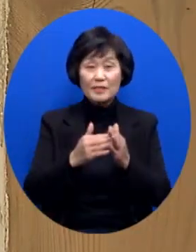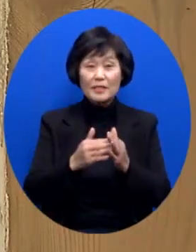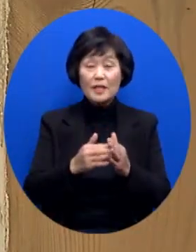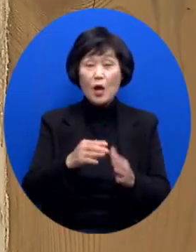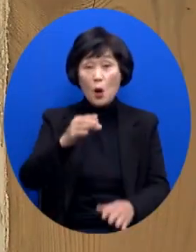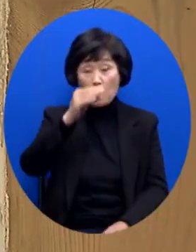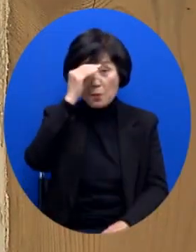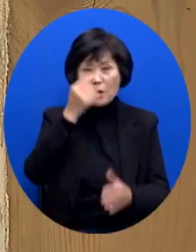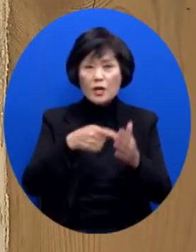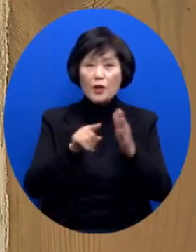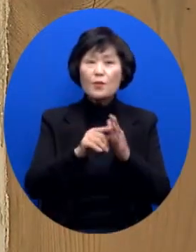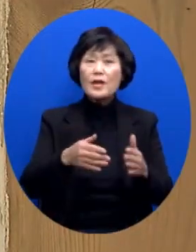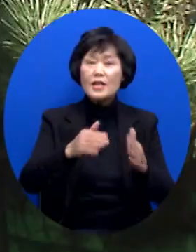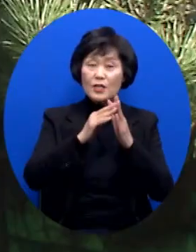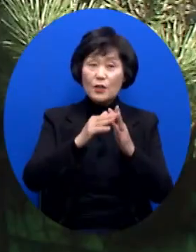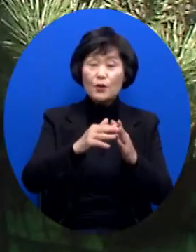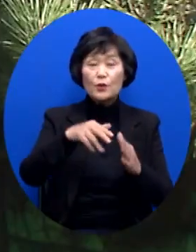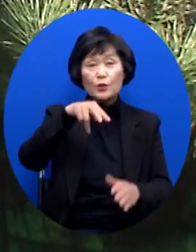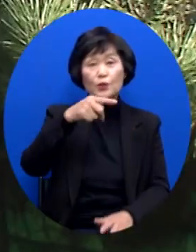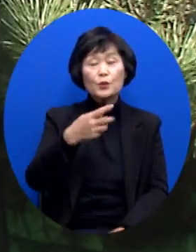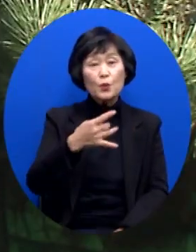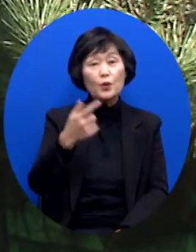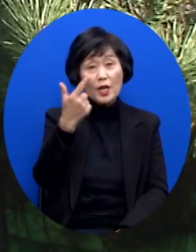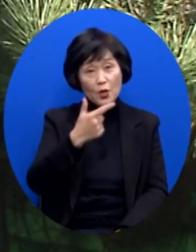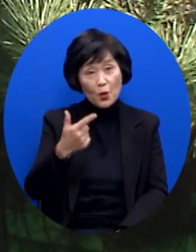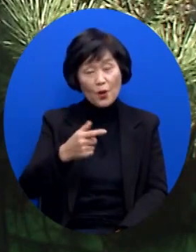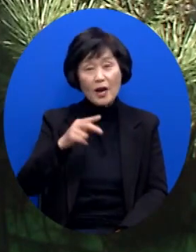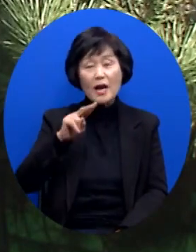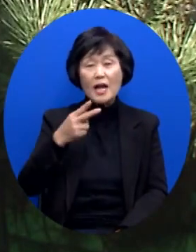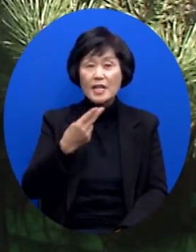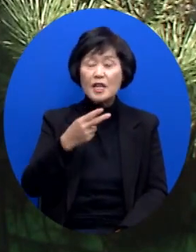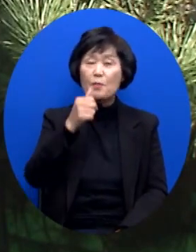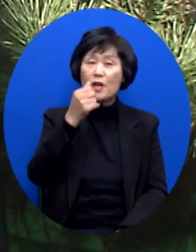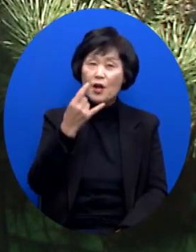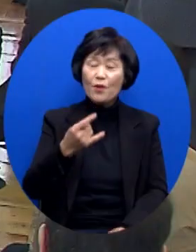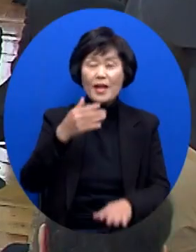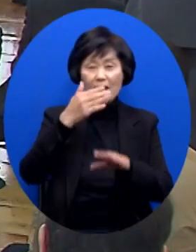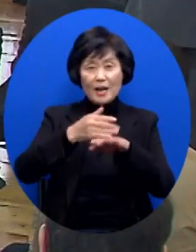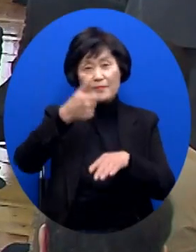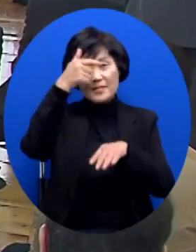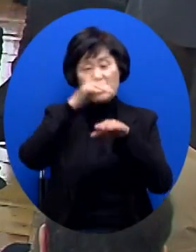소래노회가 노회 200회를 기념하기 위한 감사예배를 드렸습니다.